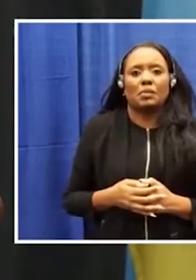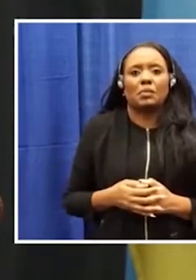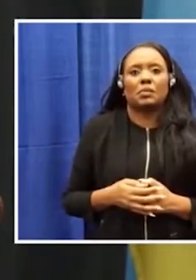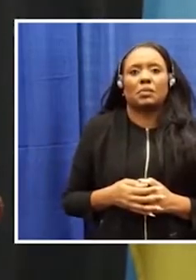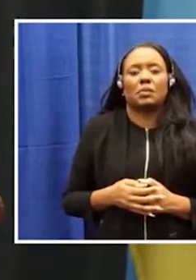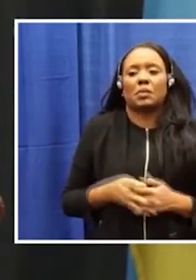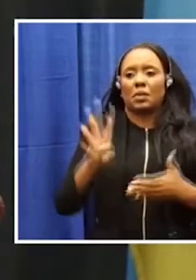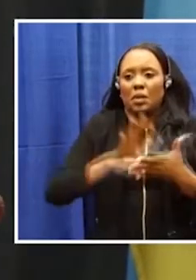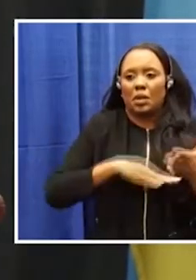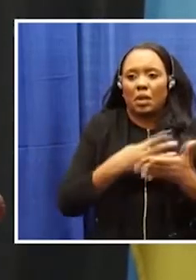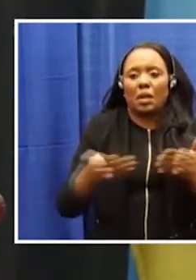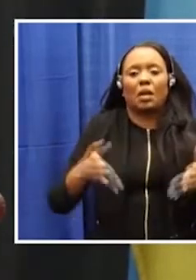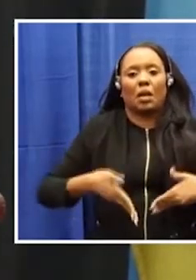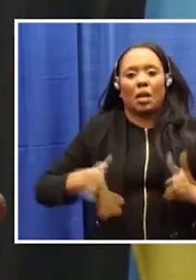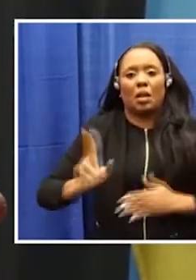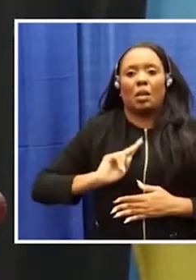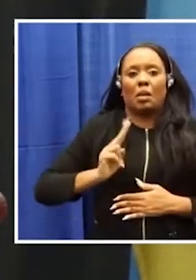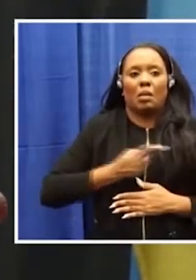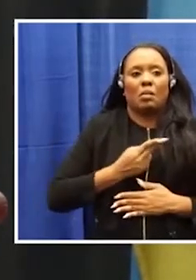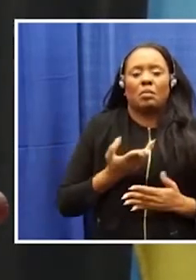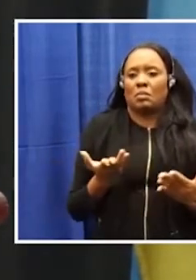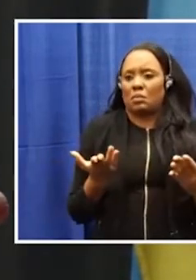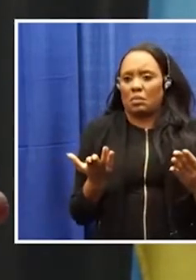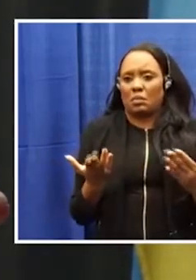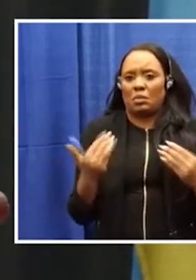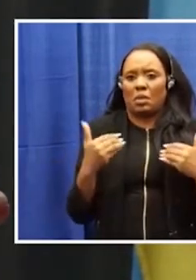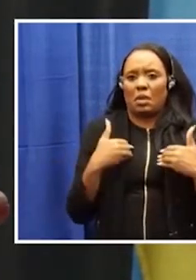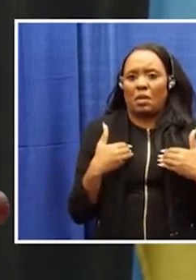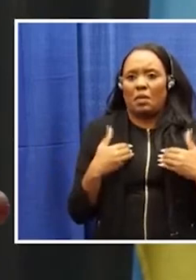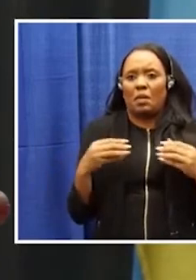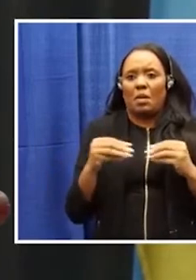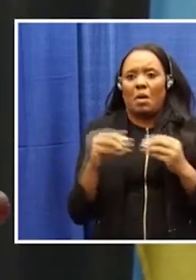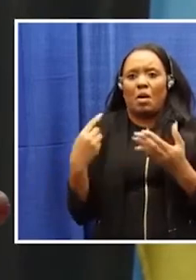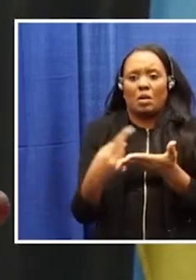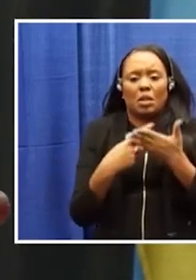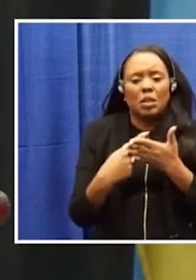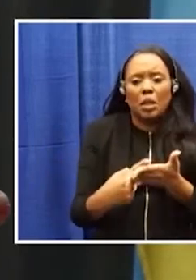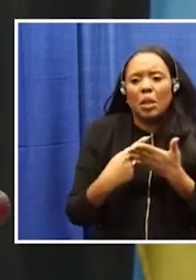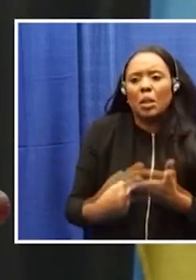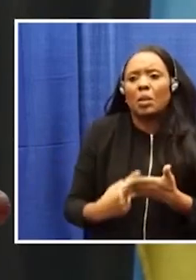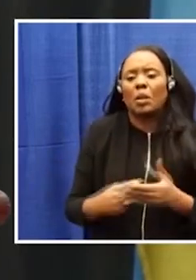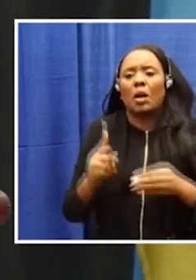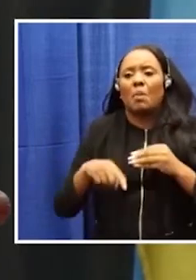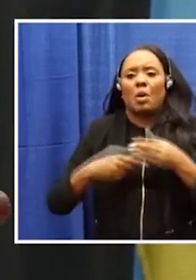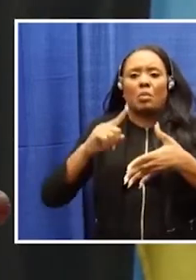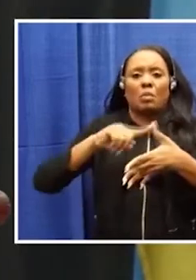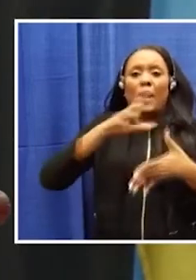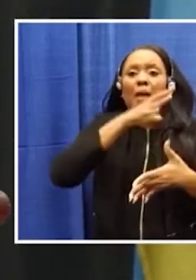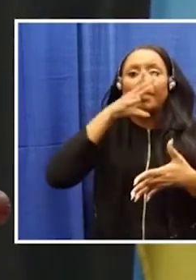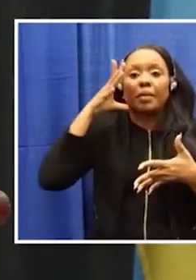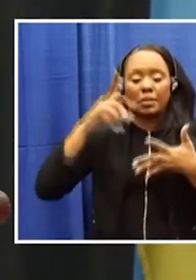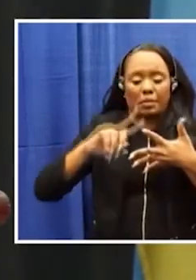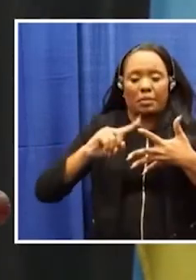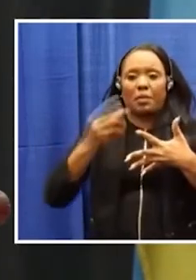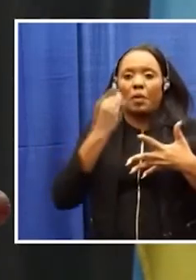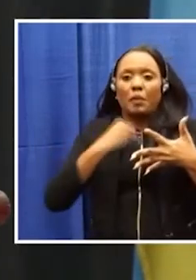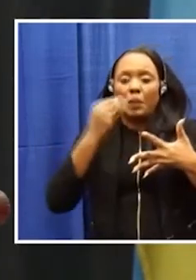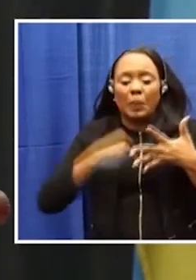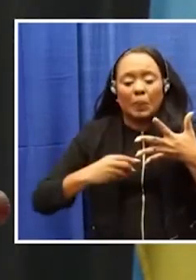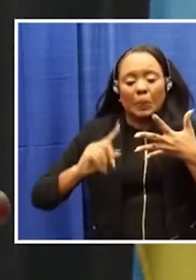Tude roko dipsa presidenti Chandrika Persat Santoki opo a Caribbean Cuba Summit na